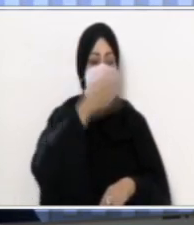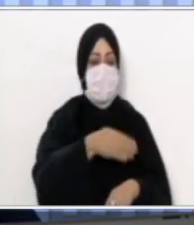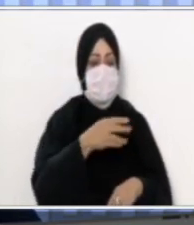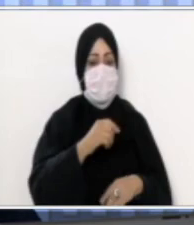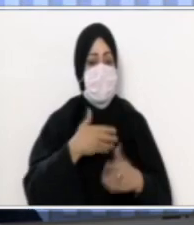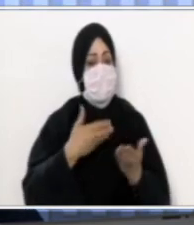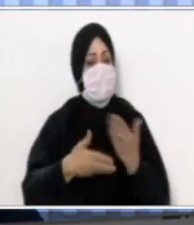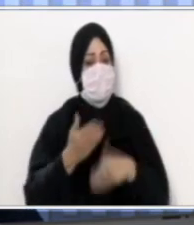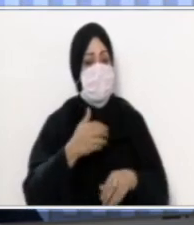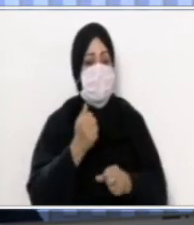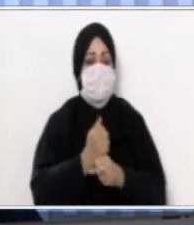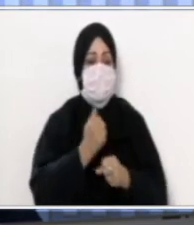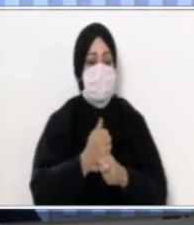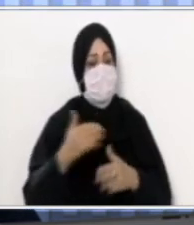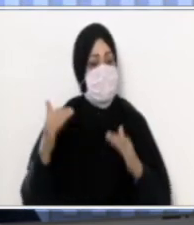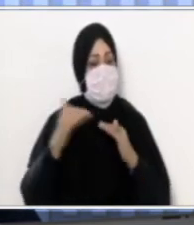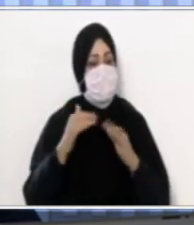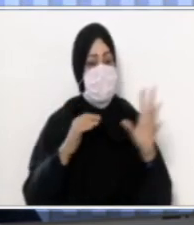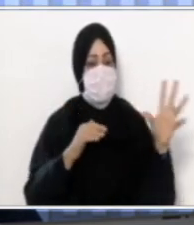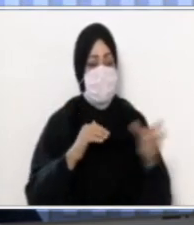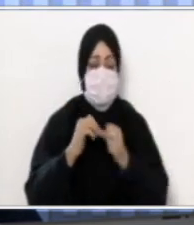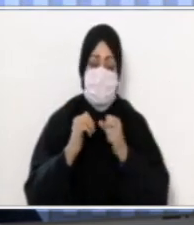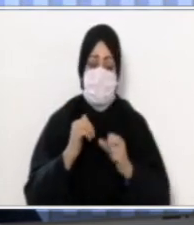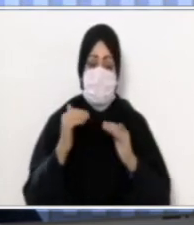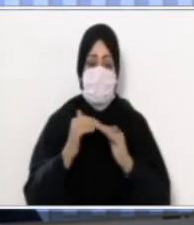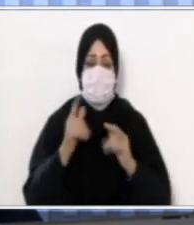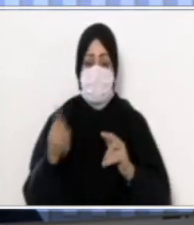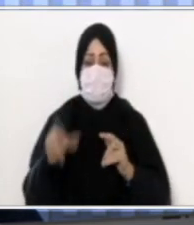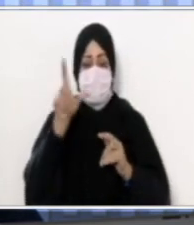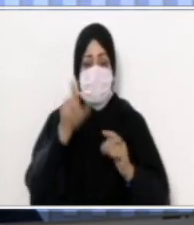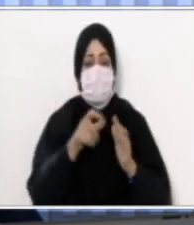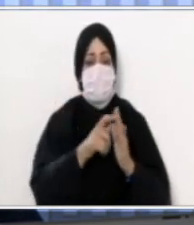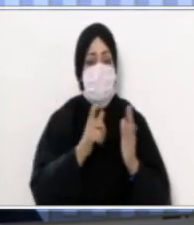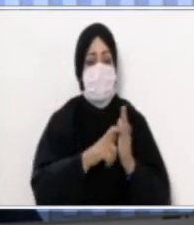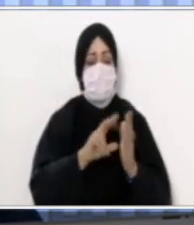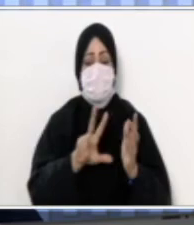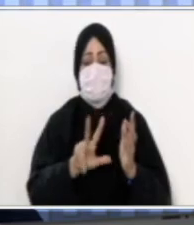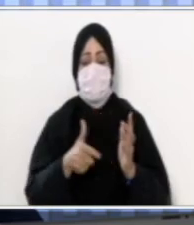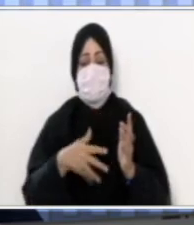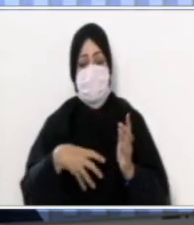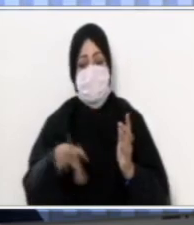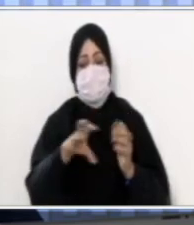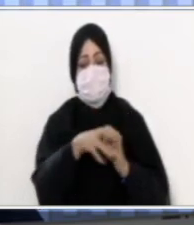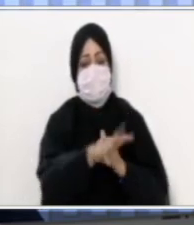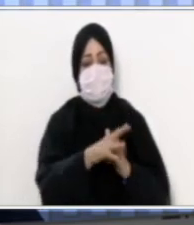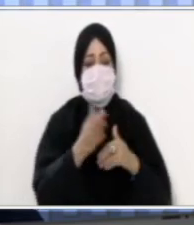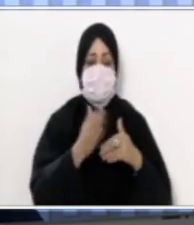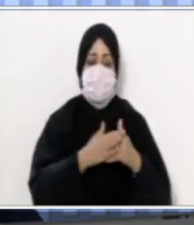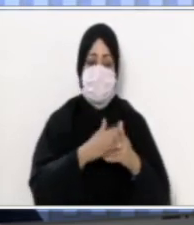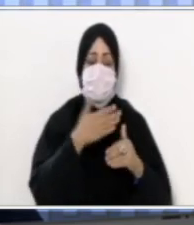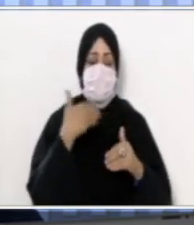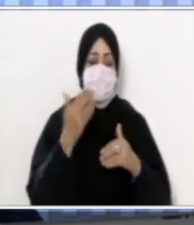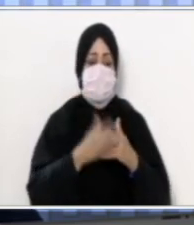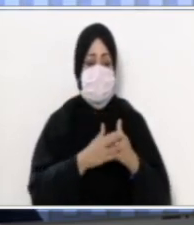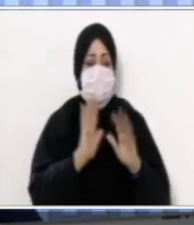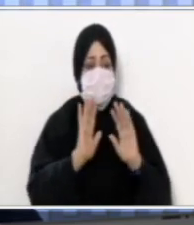مخالف يعني يقفل له المحل أو يعمل له الإجراءات اللازمة الإدارية التي المتبعة، ولكن لا